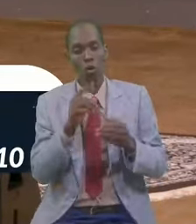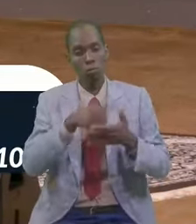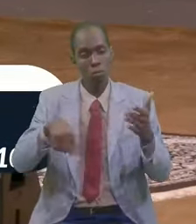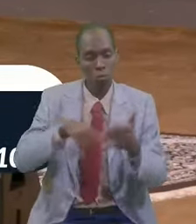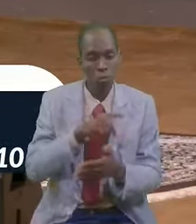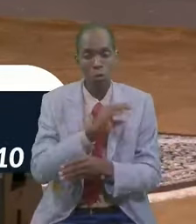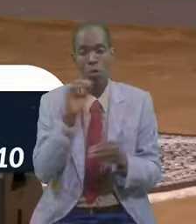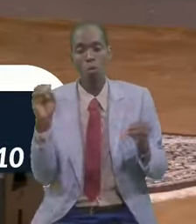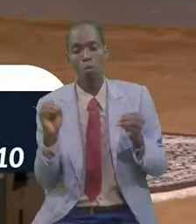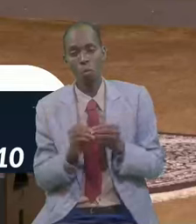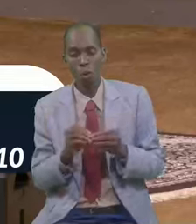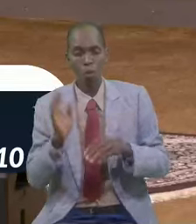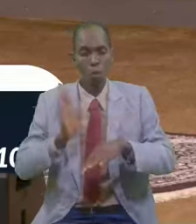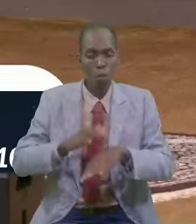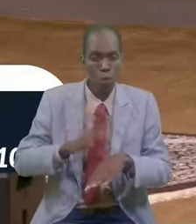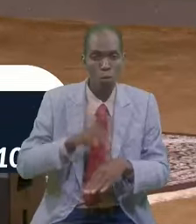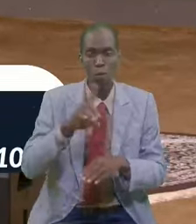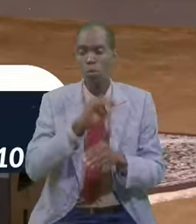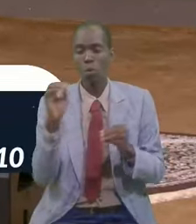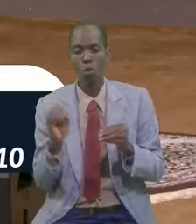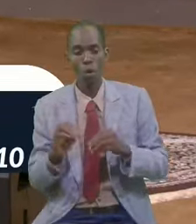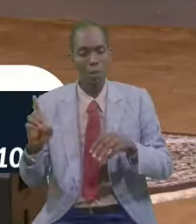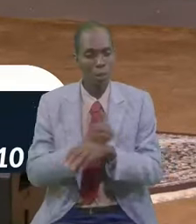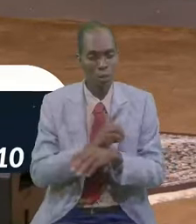vous. À Éphraïm,